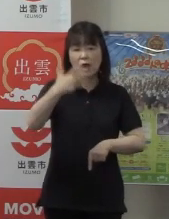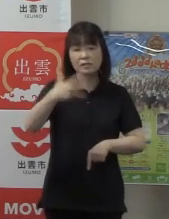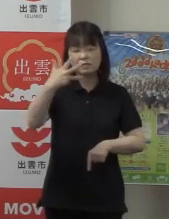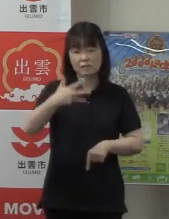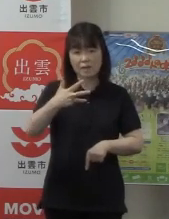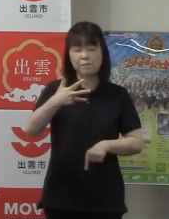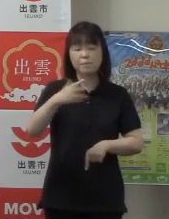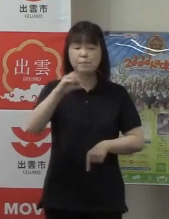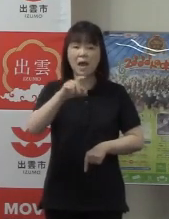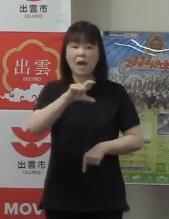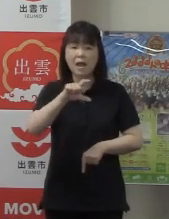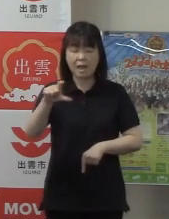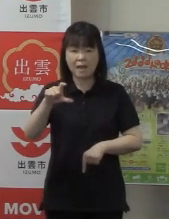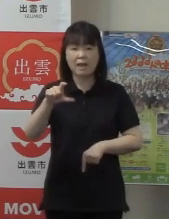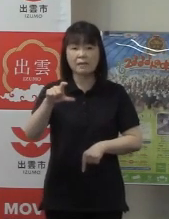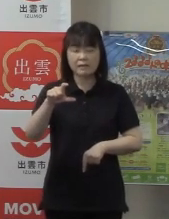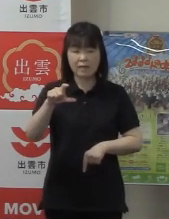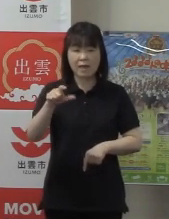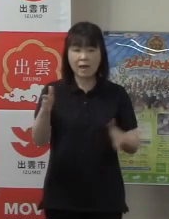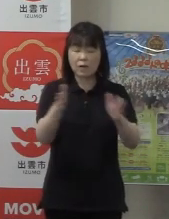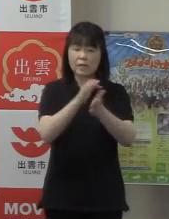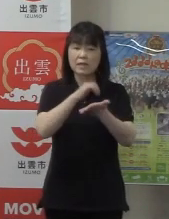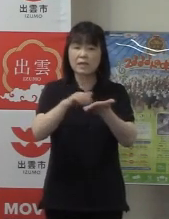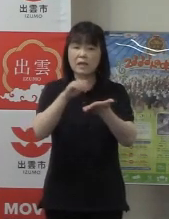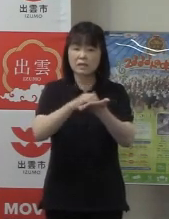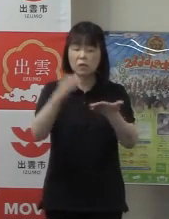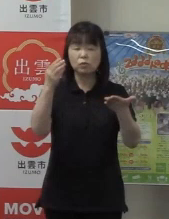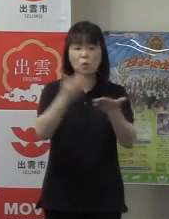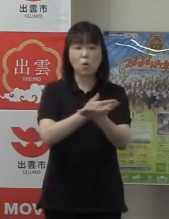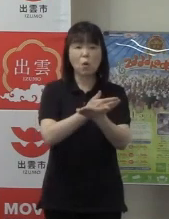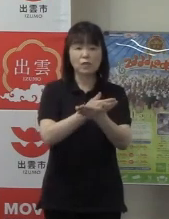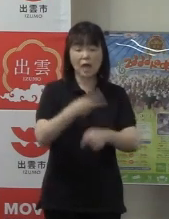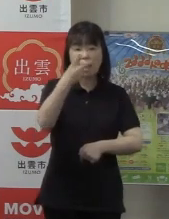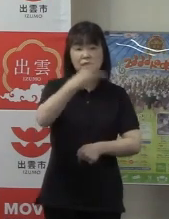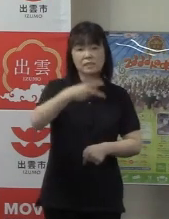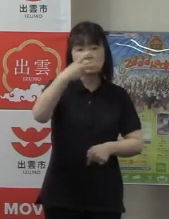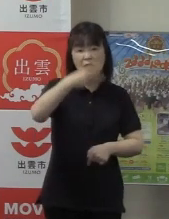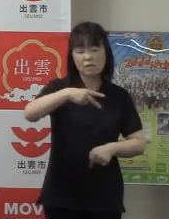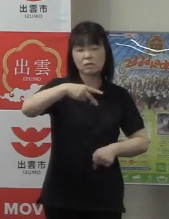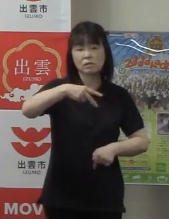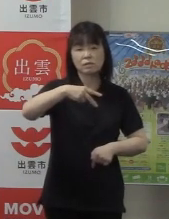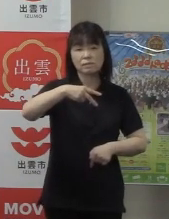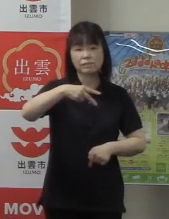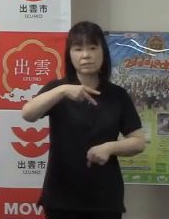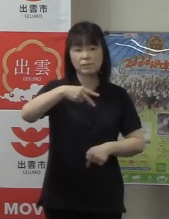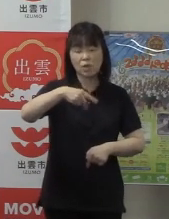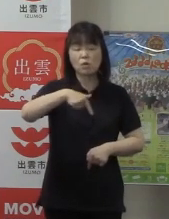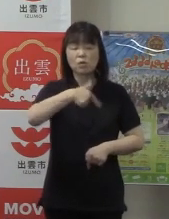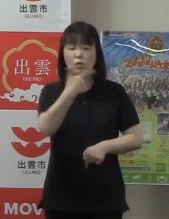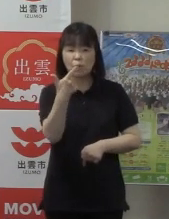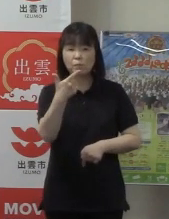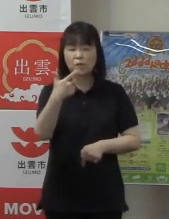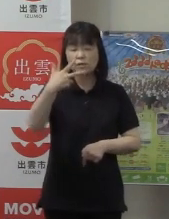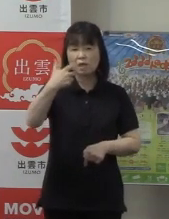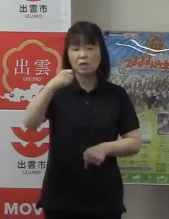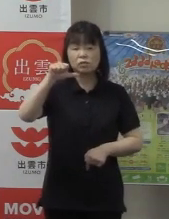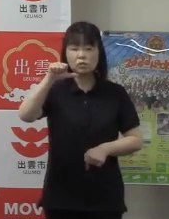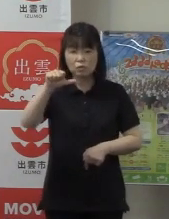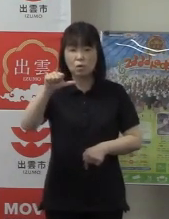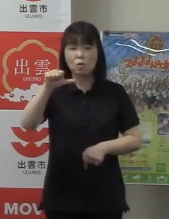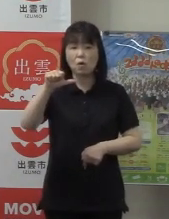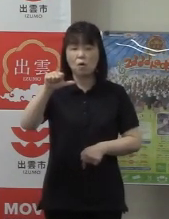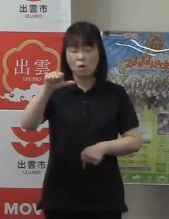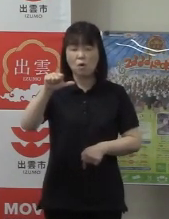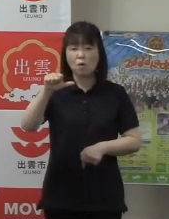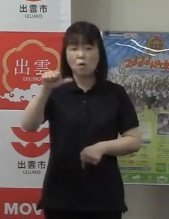。差し引きしたところ残が2675万2000円ということ